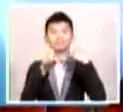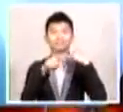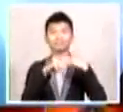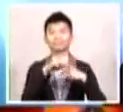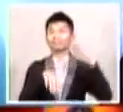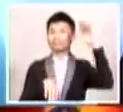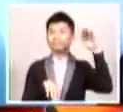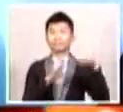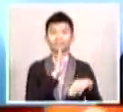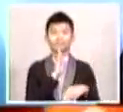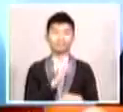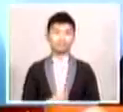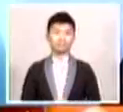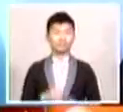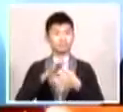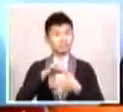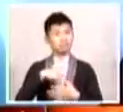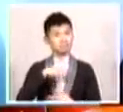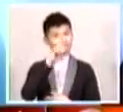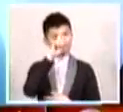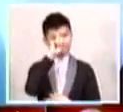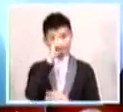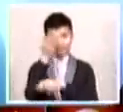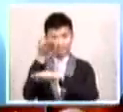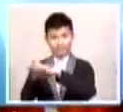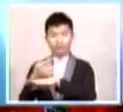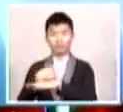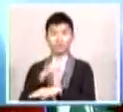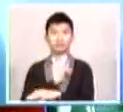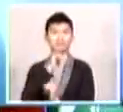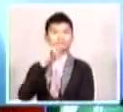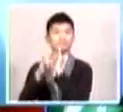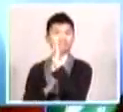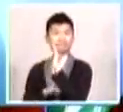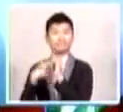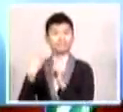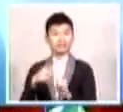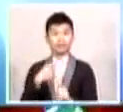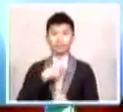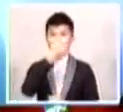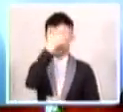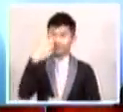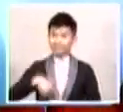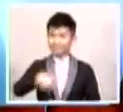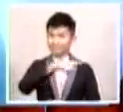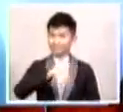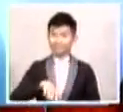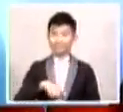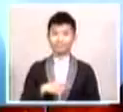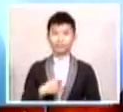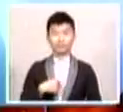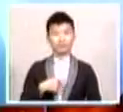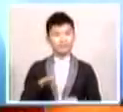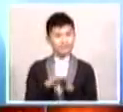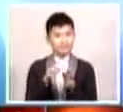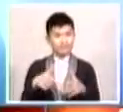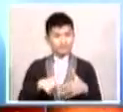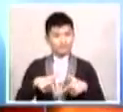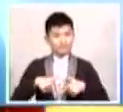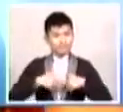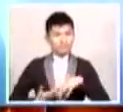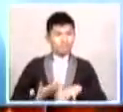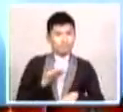以，我寄希望于属于我的世代，以及比我年轻的世代，我开始全心全力